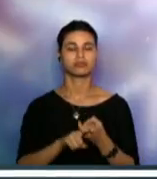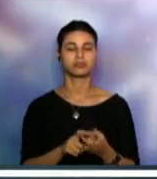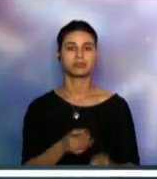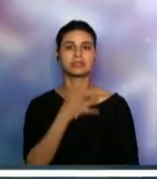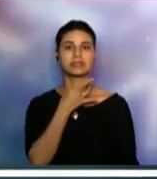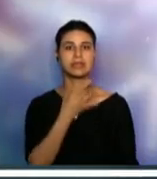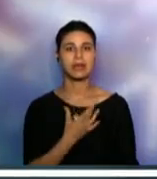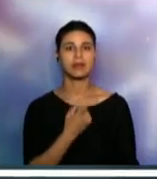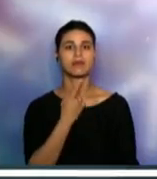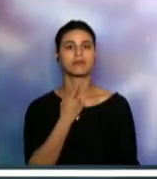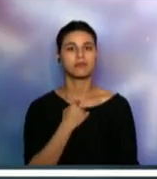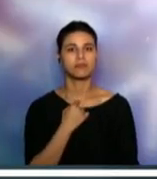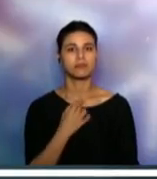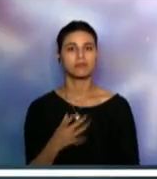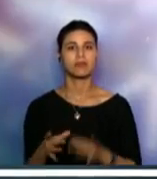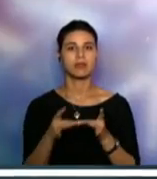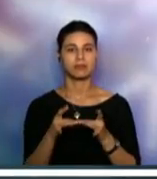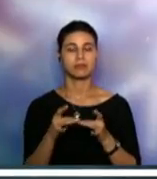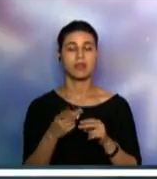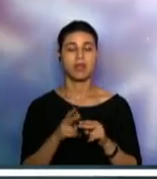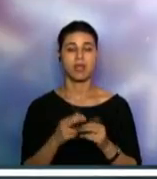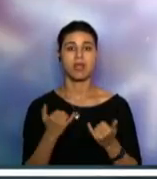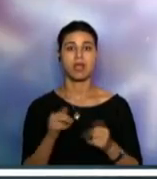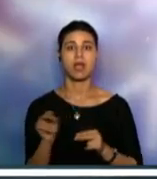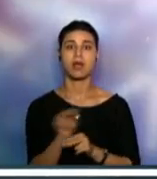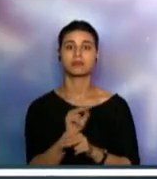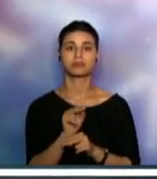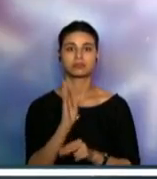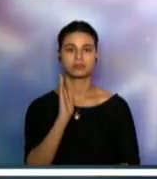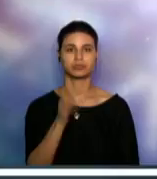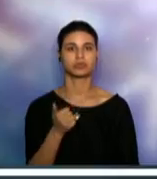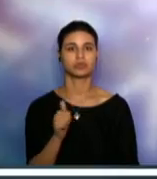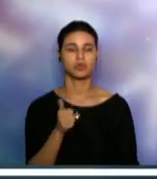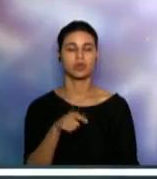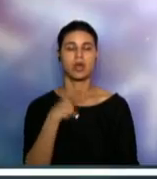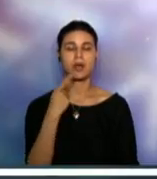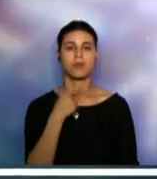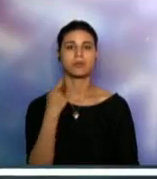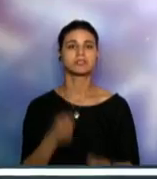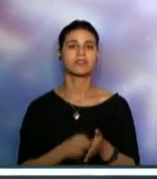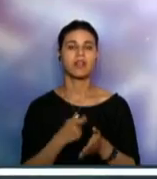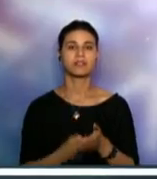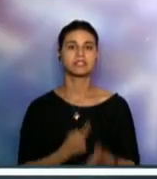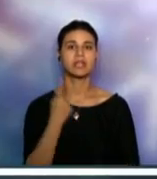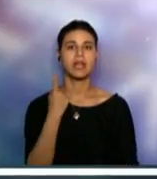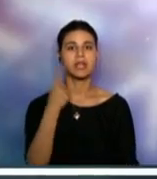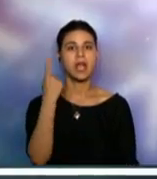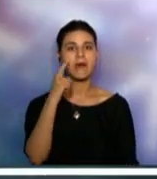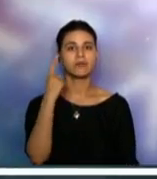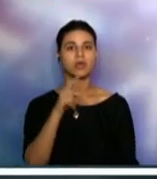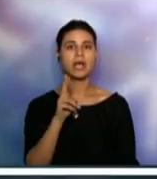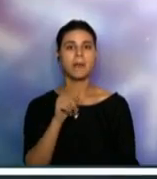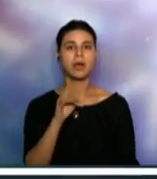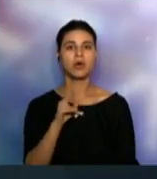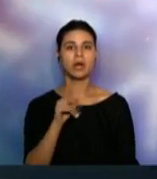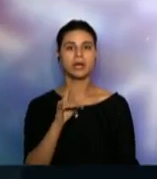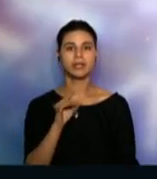ეს კვლევები ეფექტური მკურნალობის საერთო მექანიზმს აჩვენებს, ამბობს კვლევის ერთ-ერთი ავტორი, კამერონ